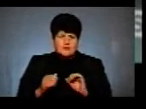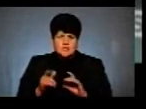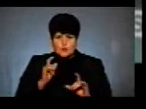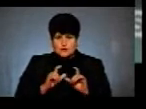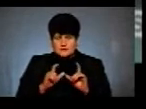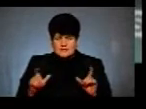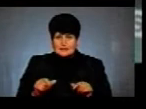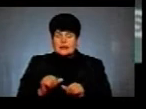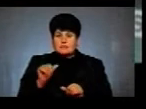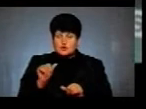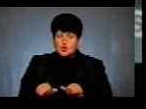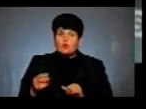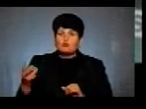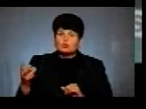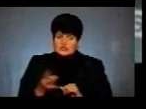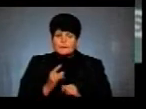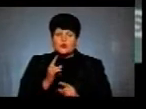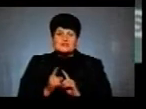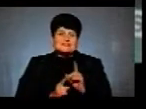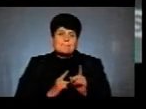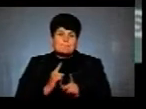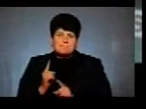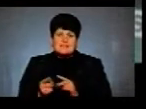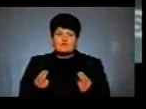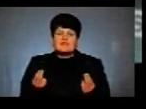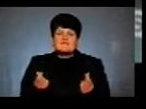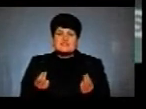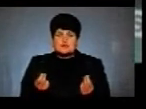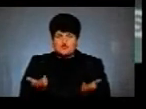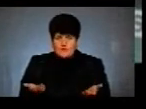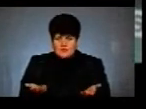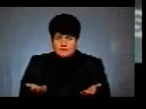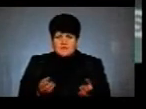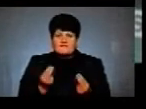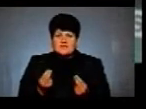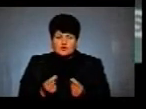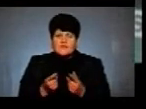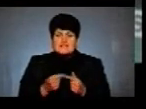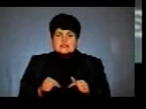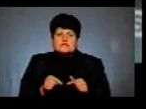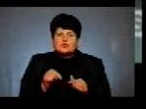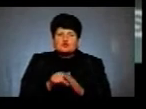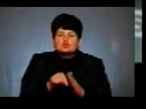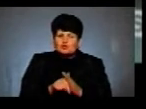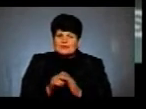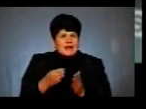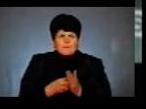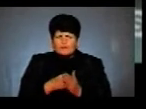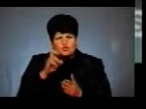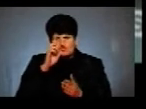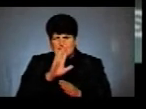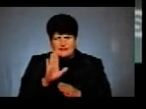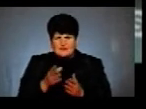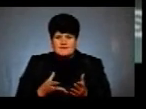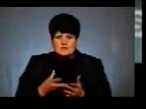Крім цього, потрібно змінювати фінансування. Фінансування, саму структуру фінансування, не бюджетне фінансування, яке